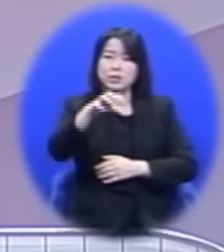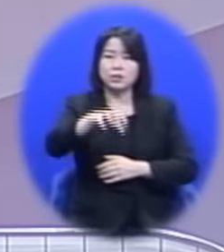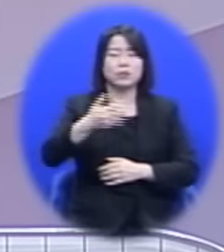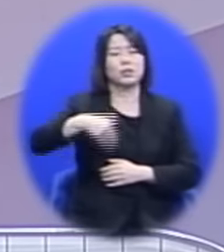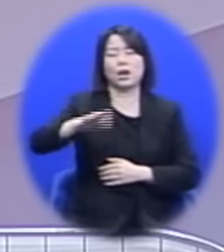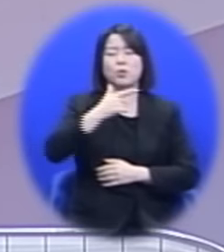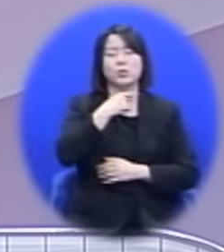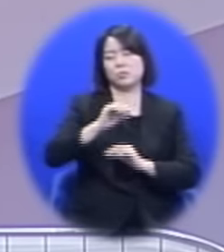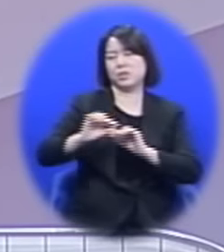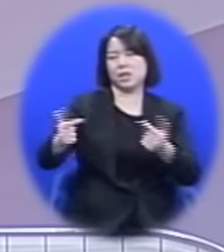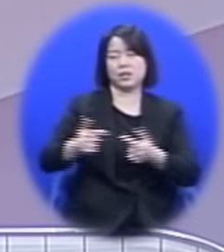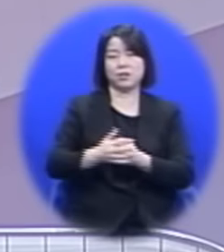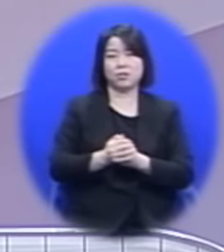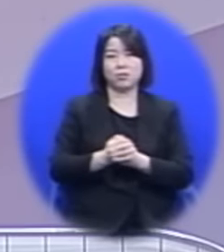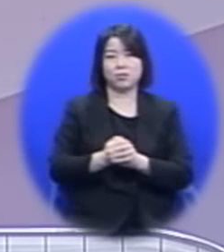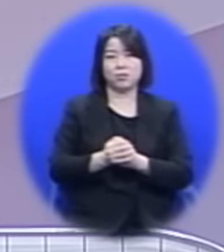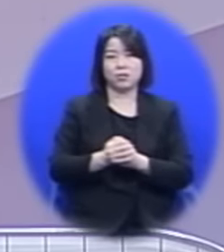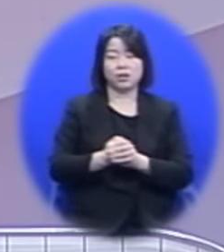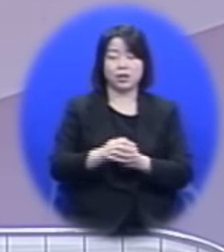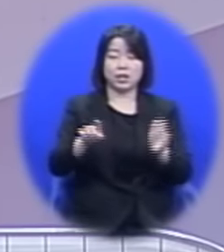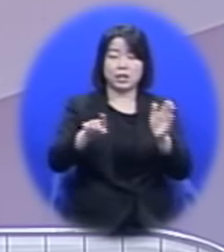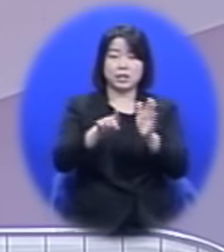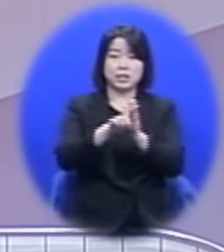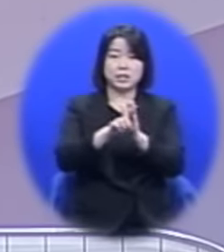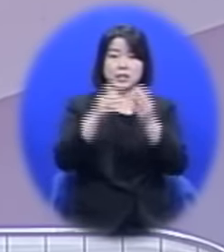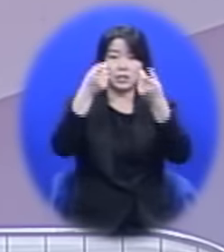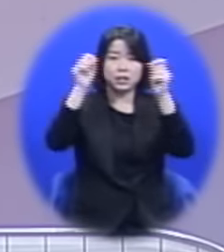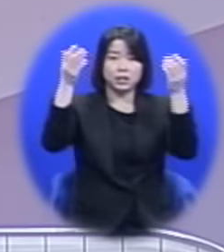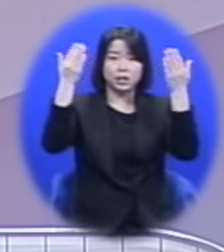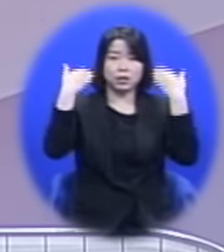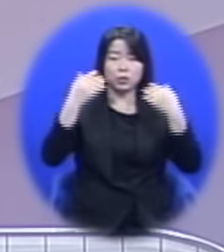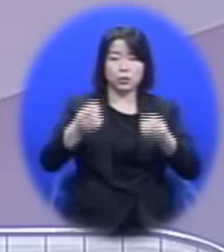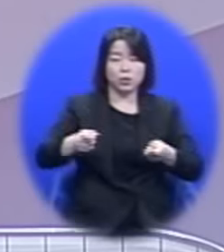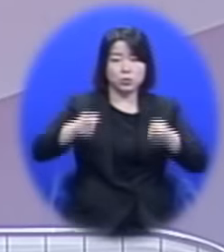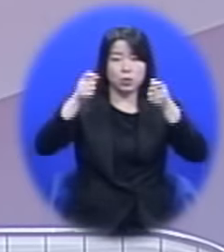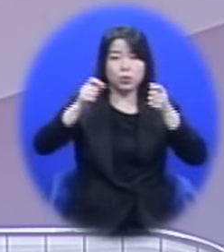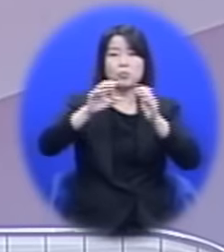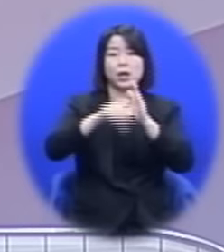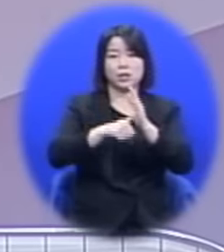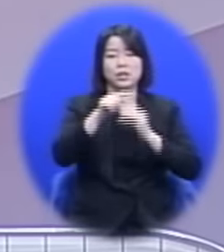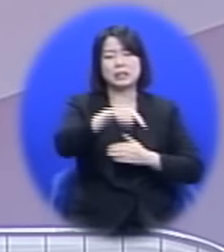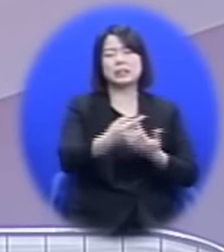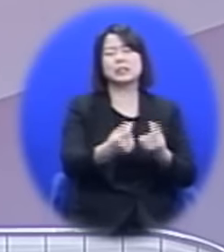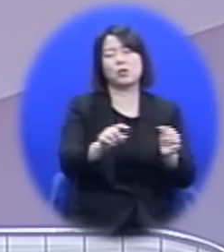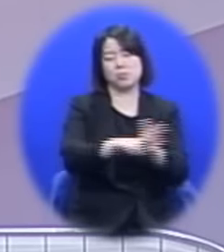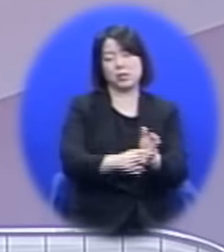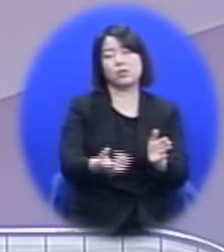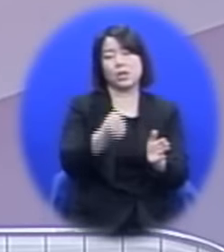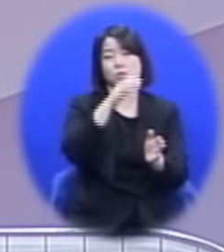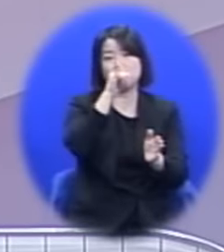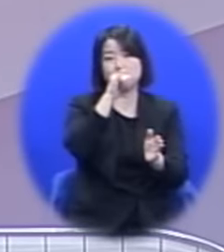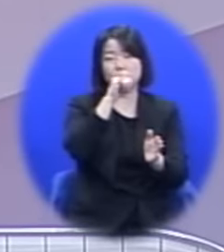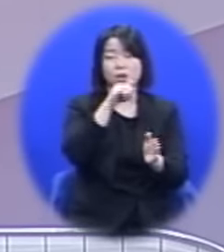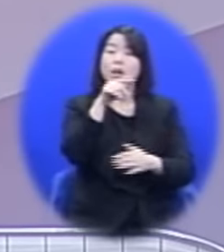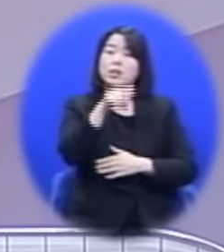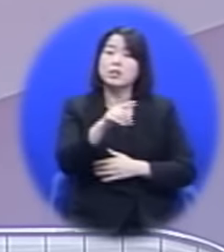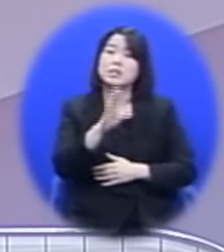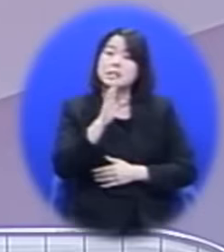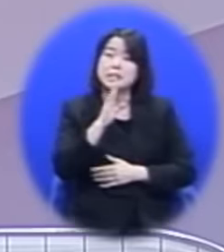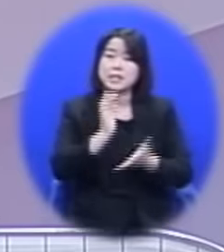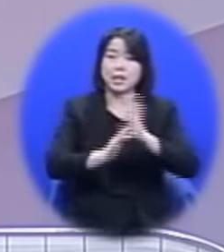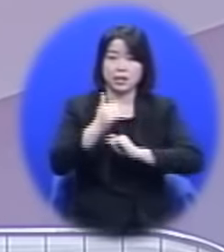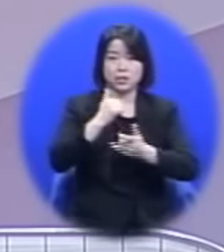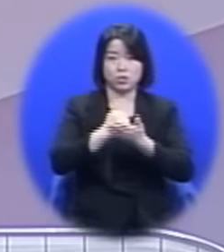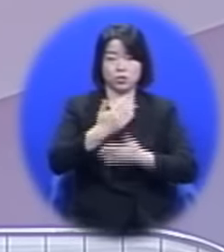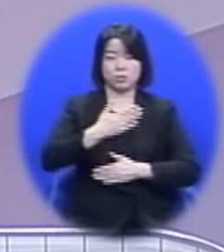아니었습니다. 신학교 졸업할 때까지도 그런 믿음이었습니다. 그것은 제가 진짜 예수님이